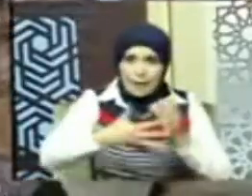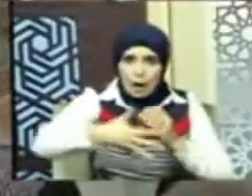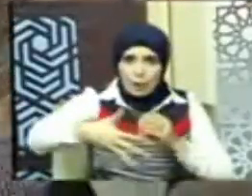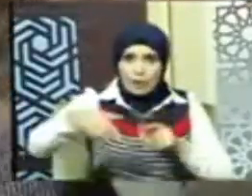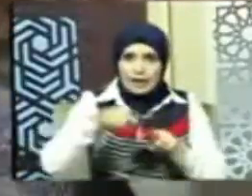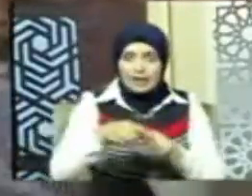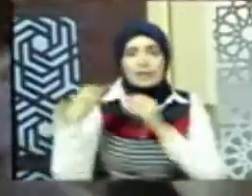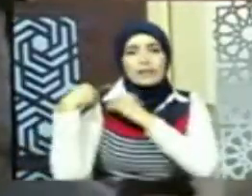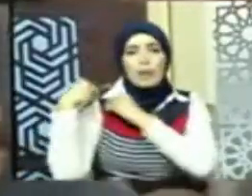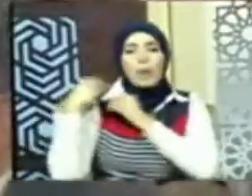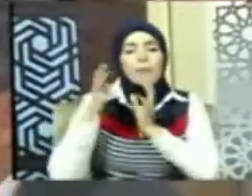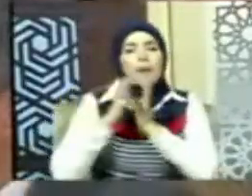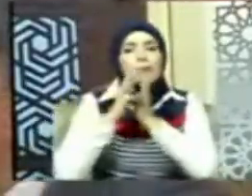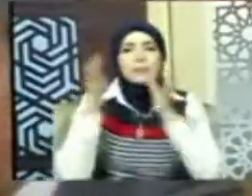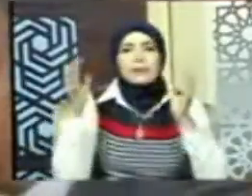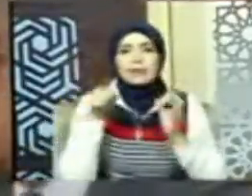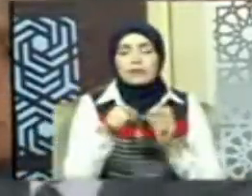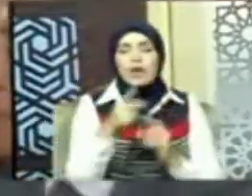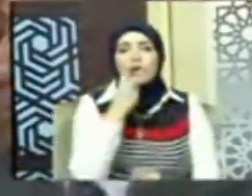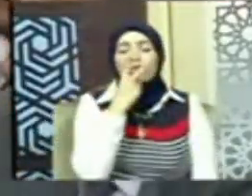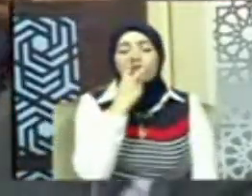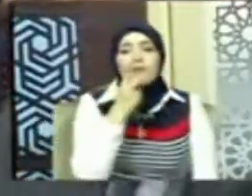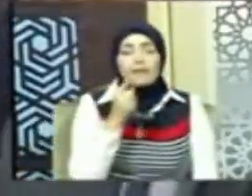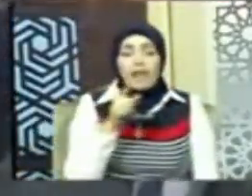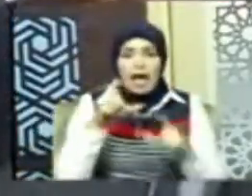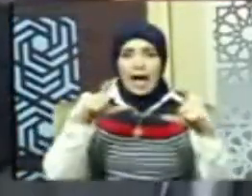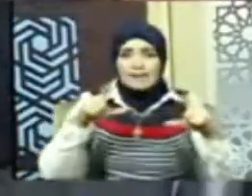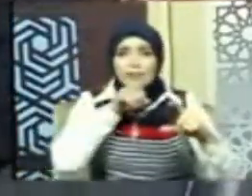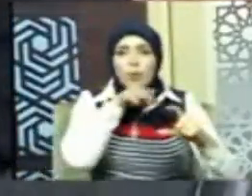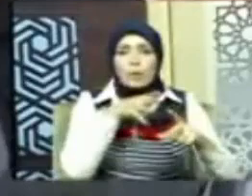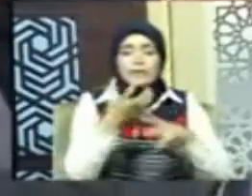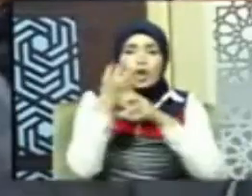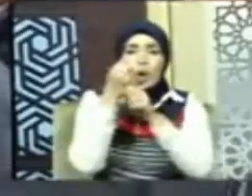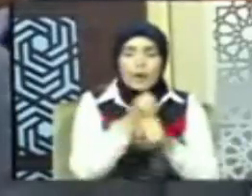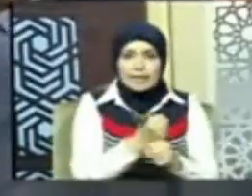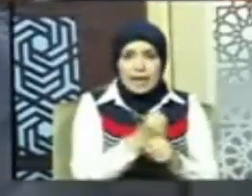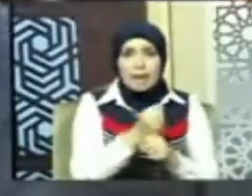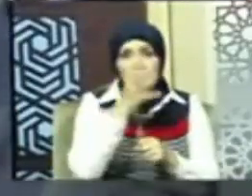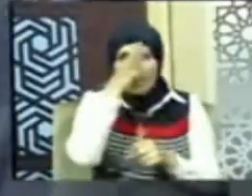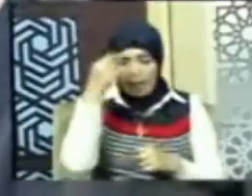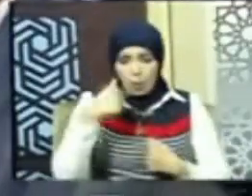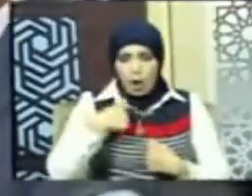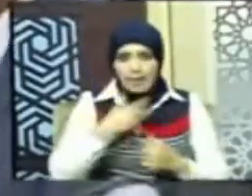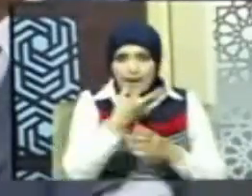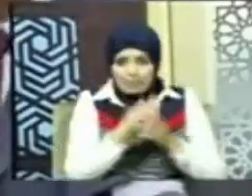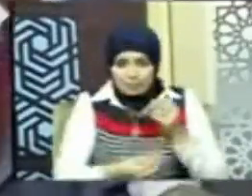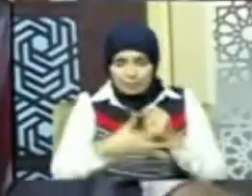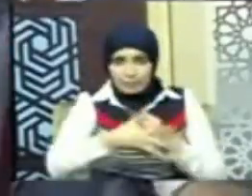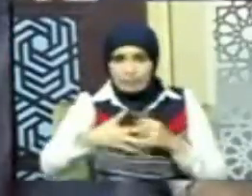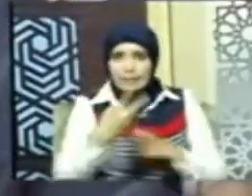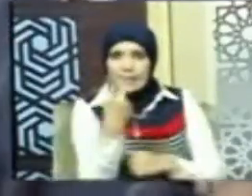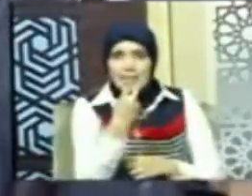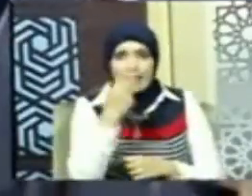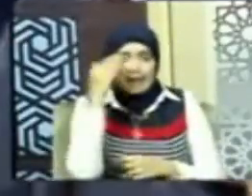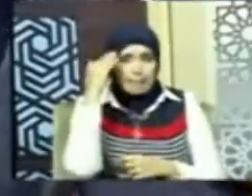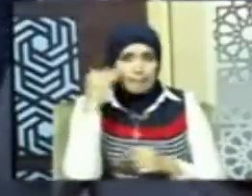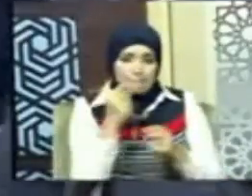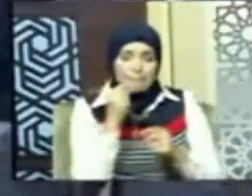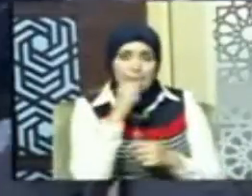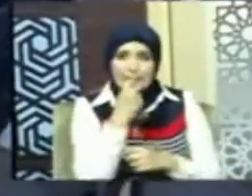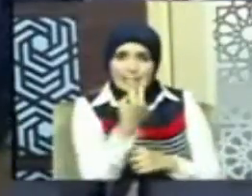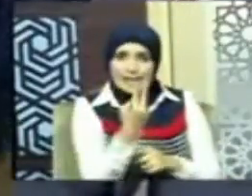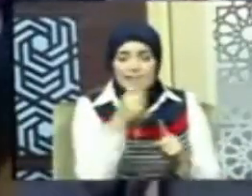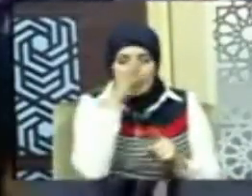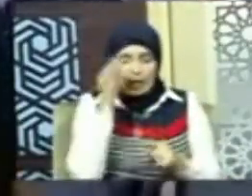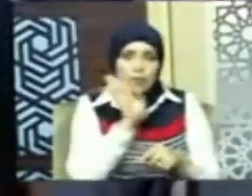عليه وسلم: بنتان أو أختان من أدبهن وعلمهن وأحسن إليهن